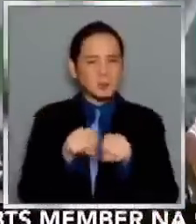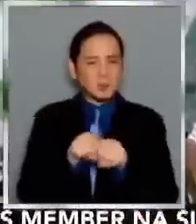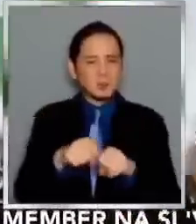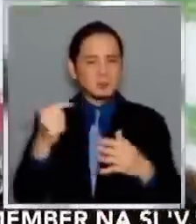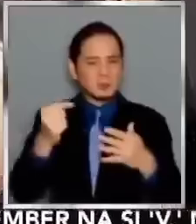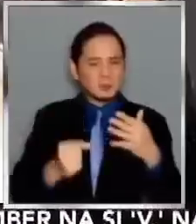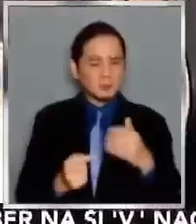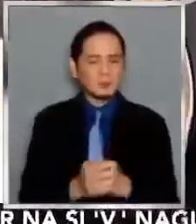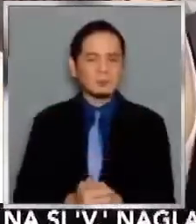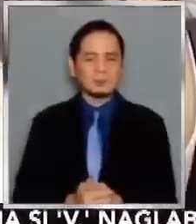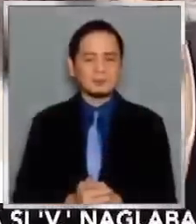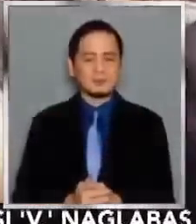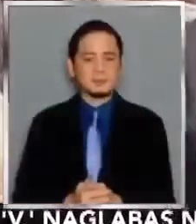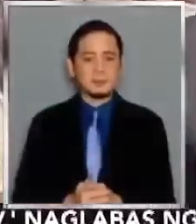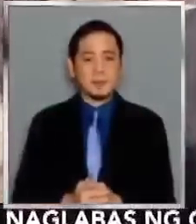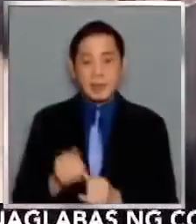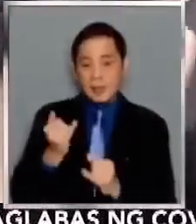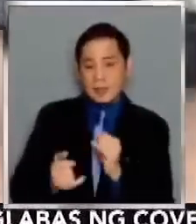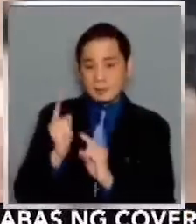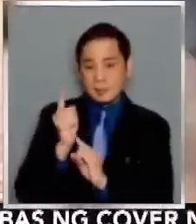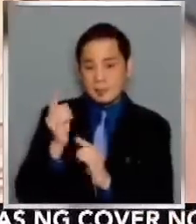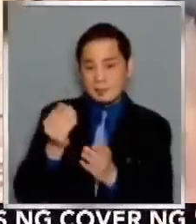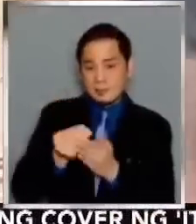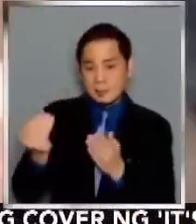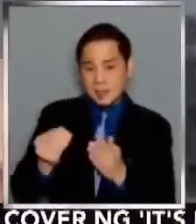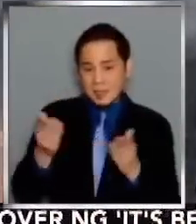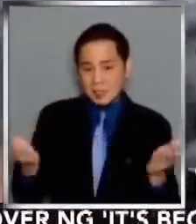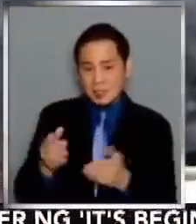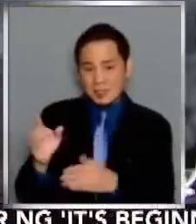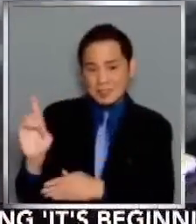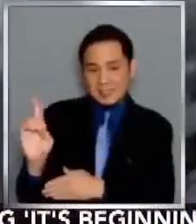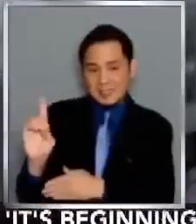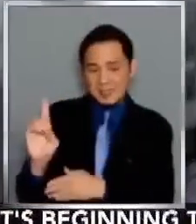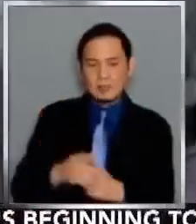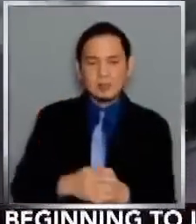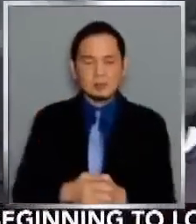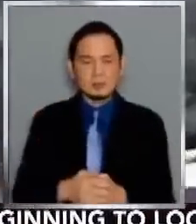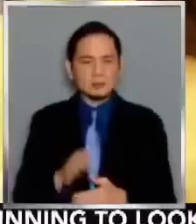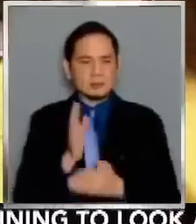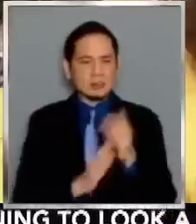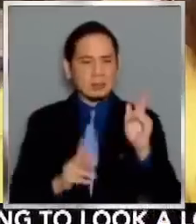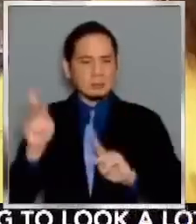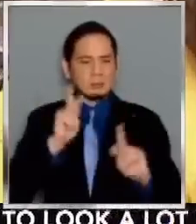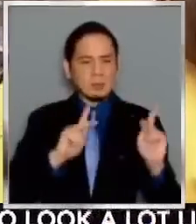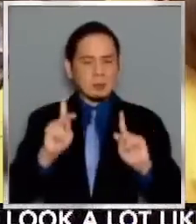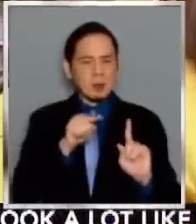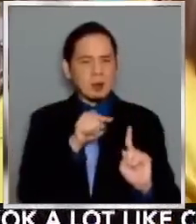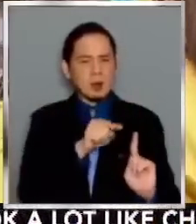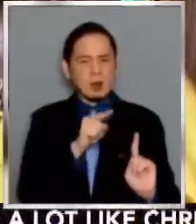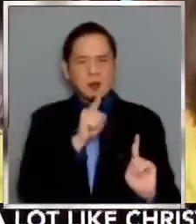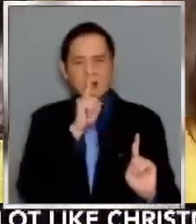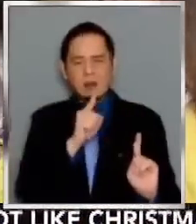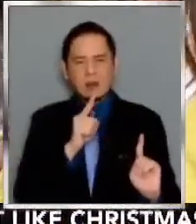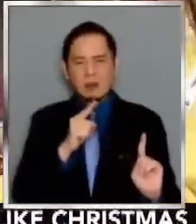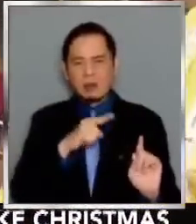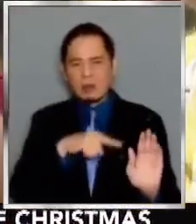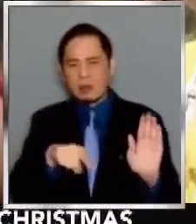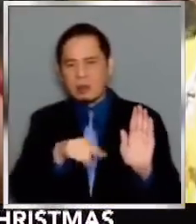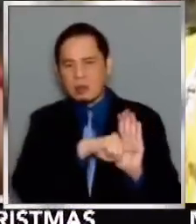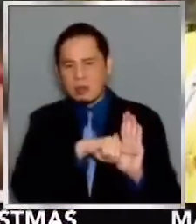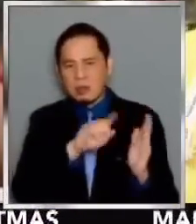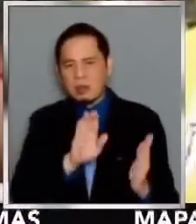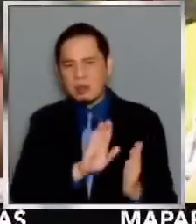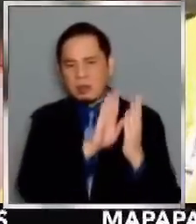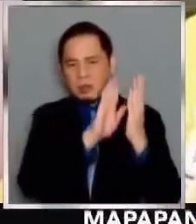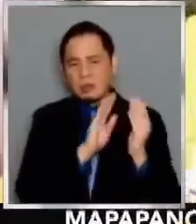shopping sa DV, naghahabol din daw ang mga masasamang loob ayon sa pulisya. Kaya sa mga tiyangge, maririnig ang